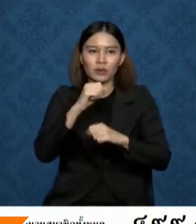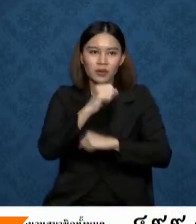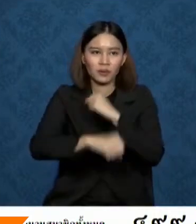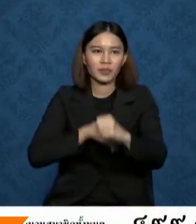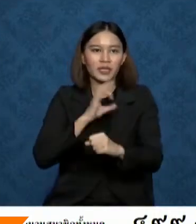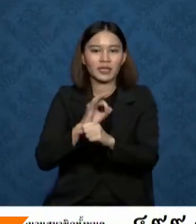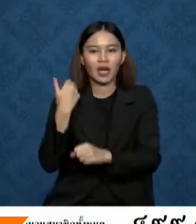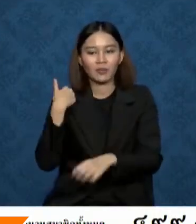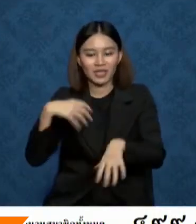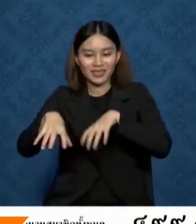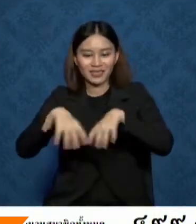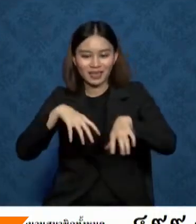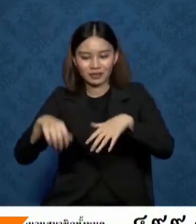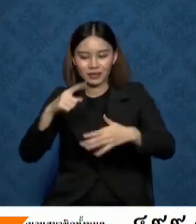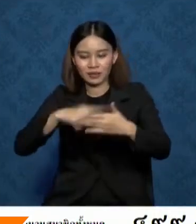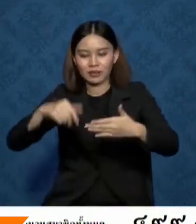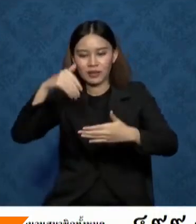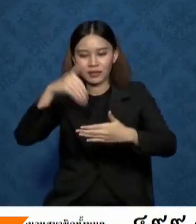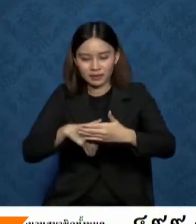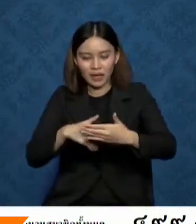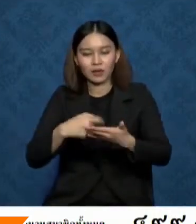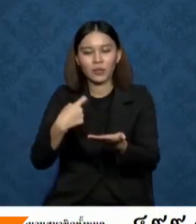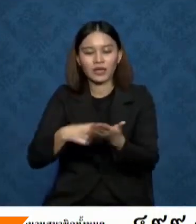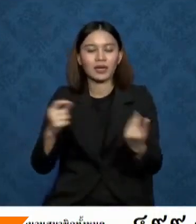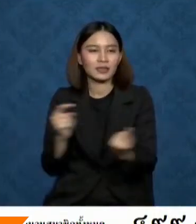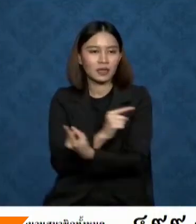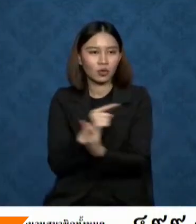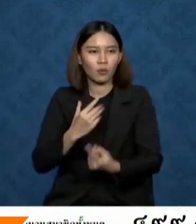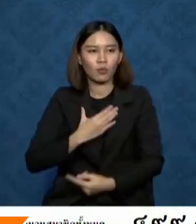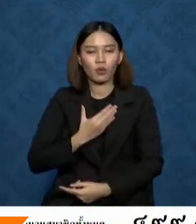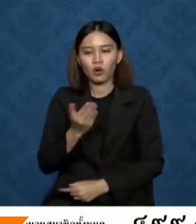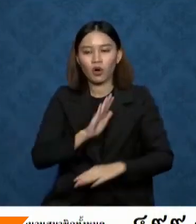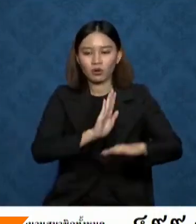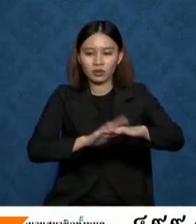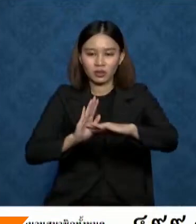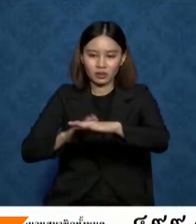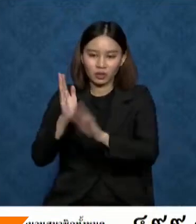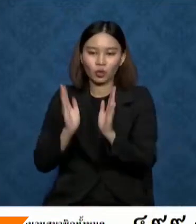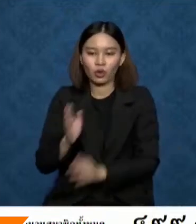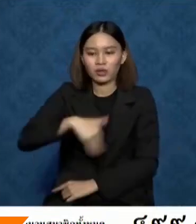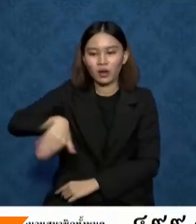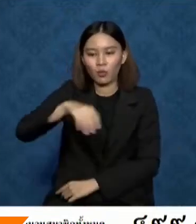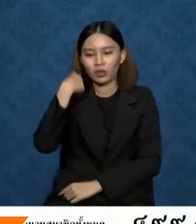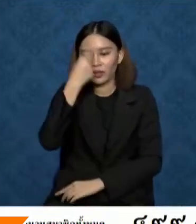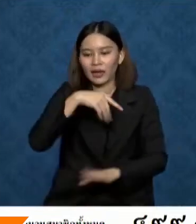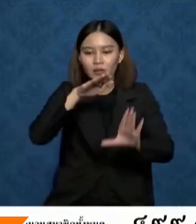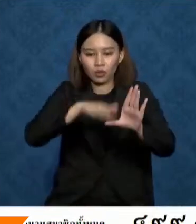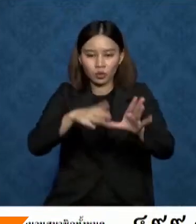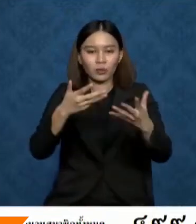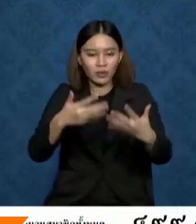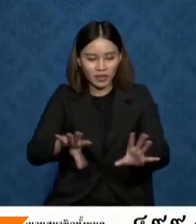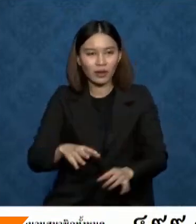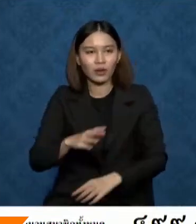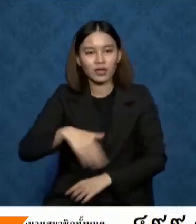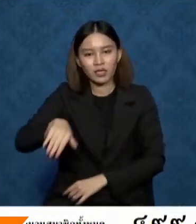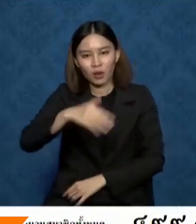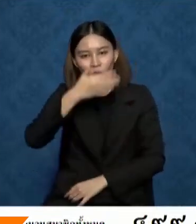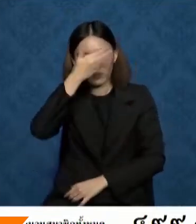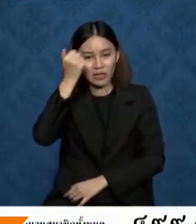ปีที่จะมีการ crushedเลือกตงบอดปกบ trênสคมผมทฉขอเชิญชผประกันตนที่ลง collector'sอย่ล cetera